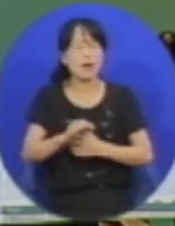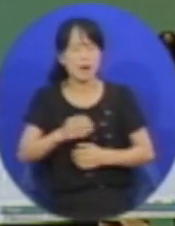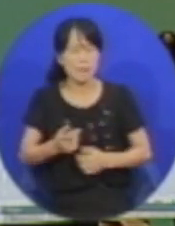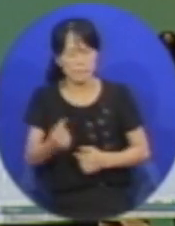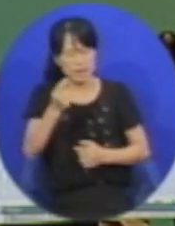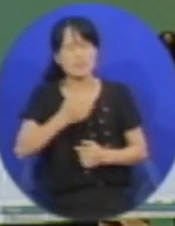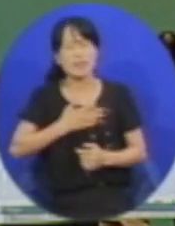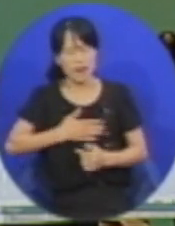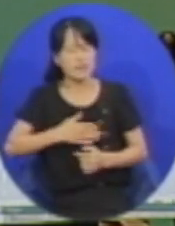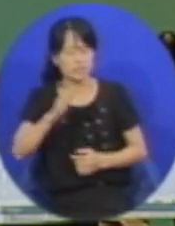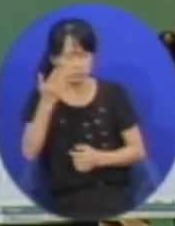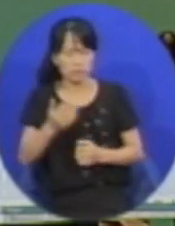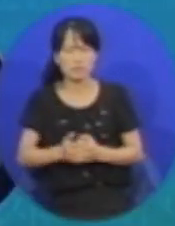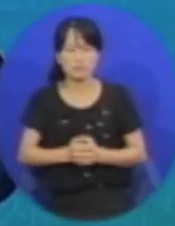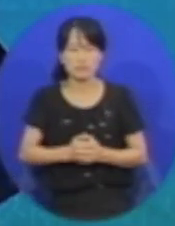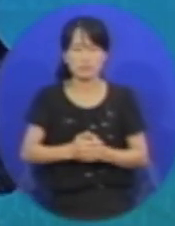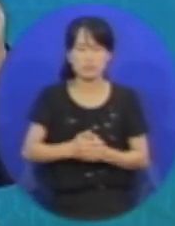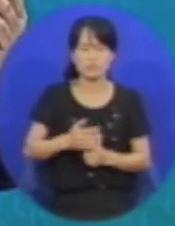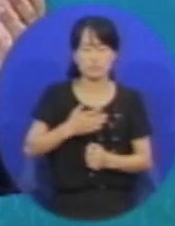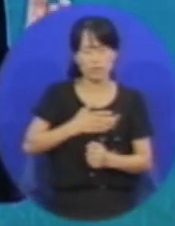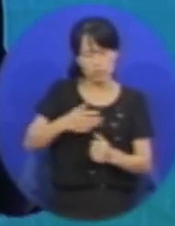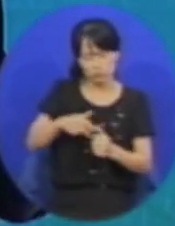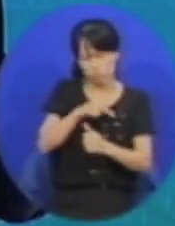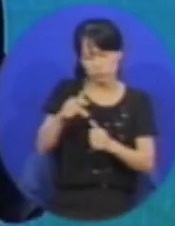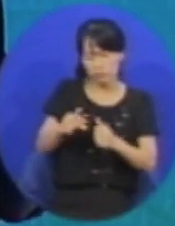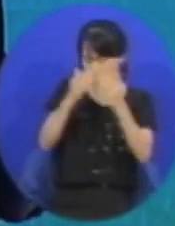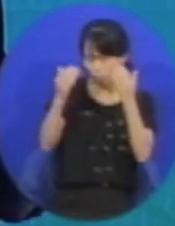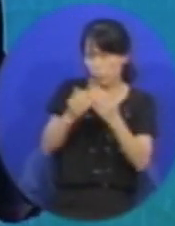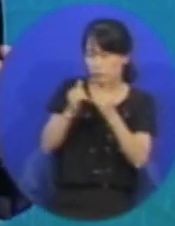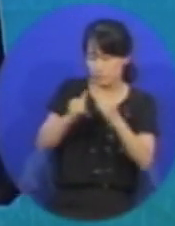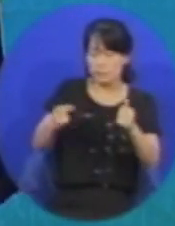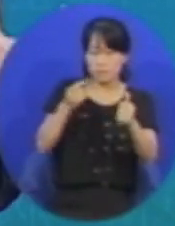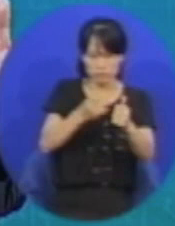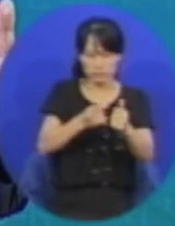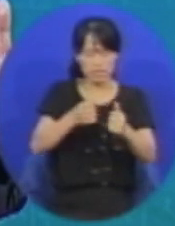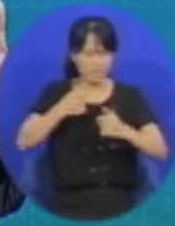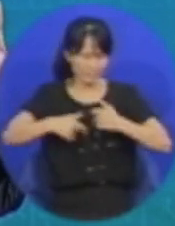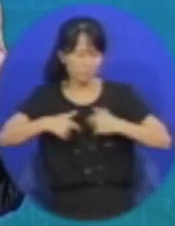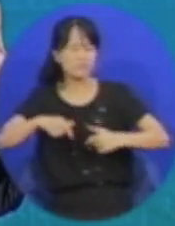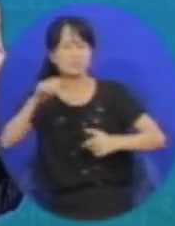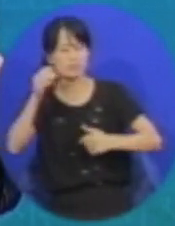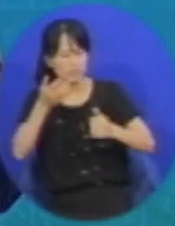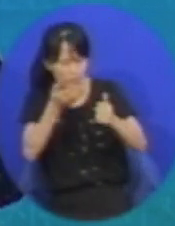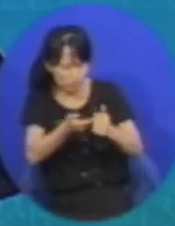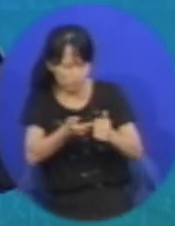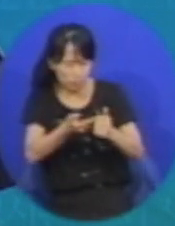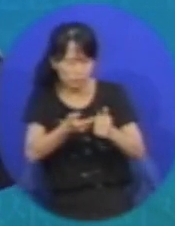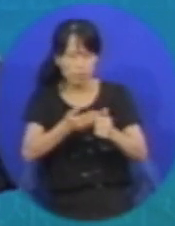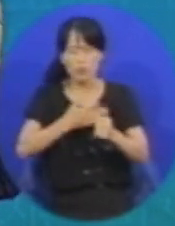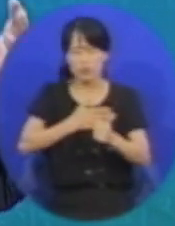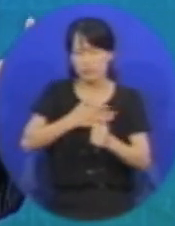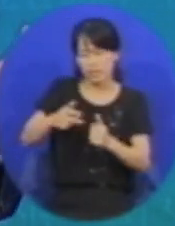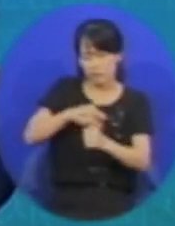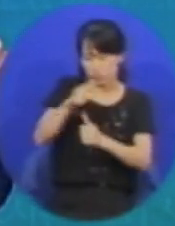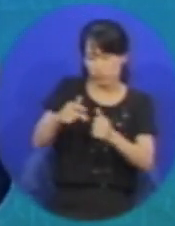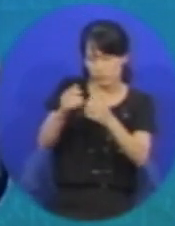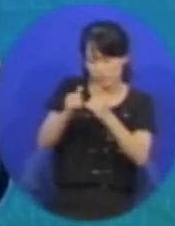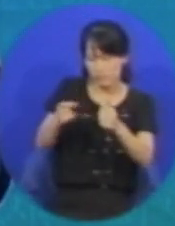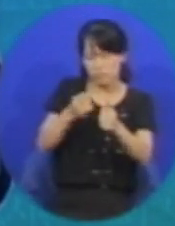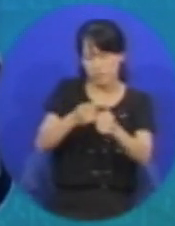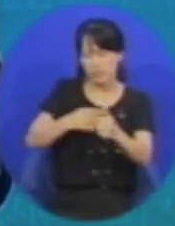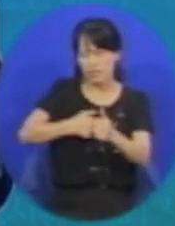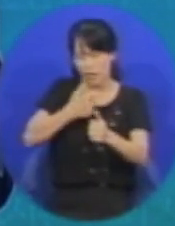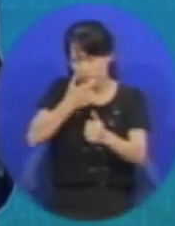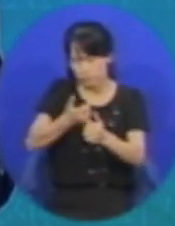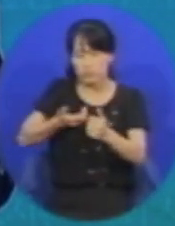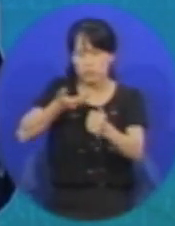있습니다. 내가 내 주변에 있는 모든 이들에게 기쁨이 되고 그리고 내 주위에 있는 이들에게 감동이